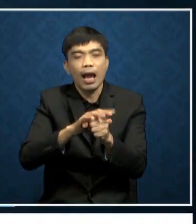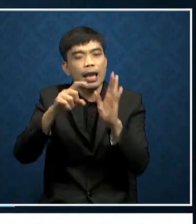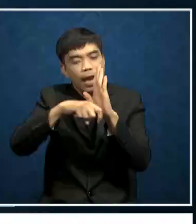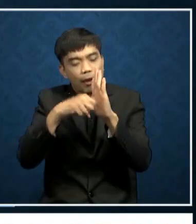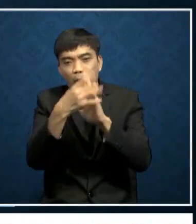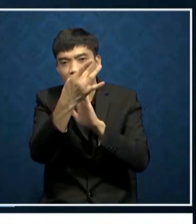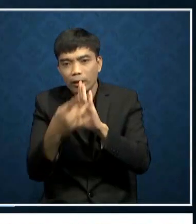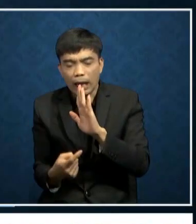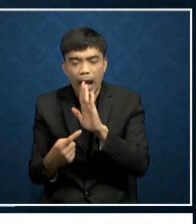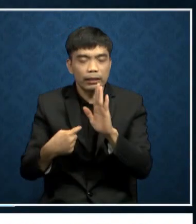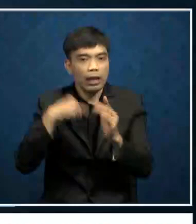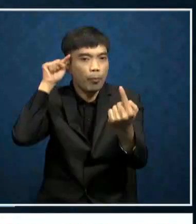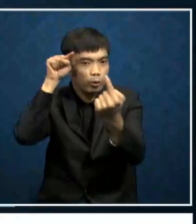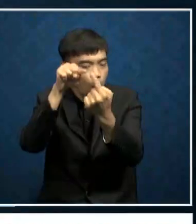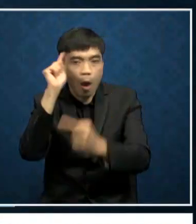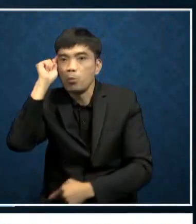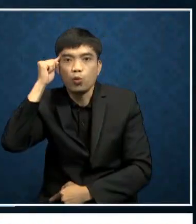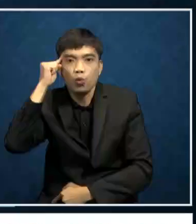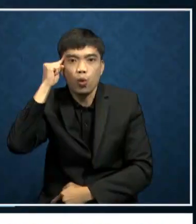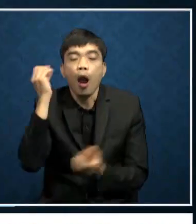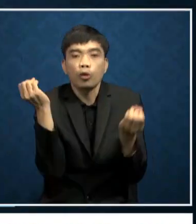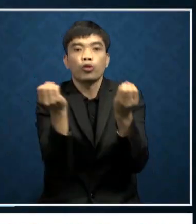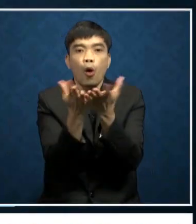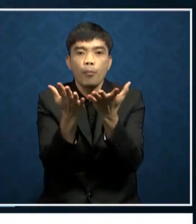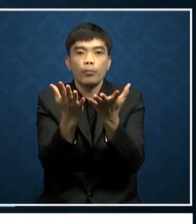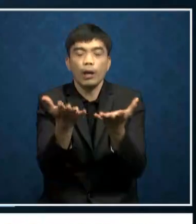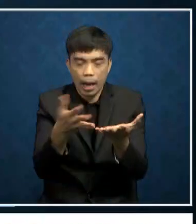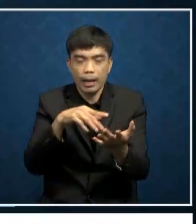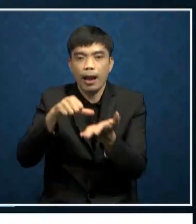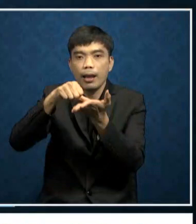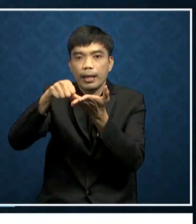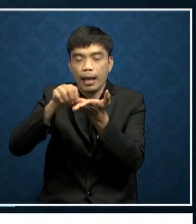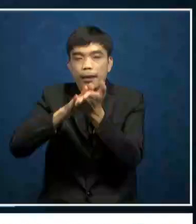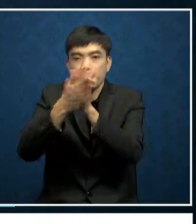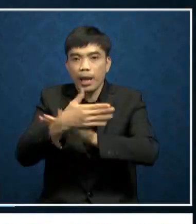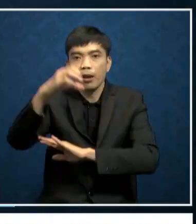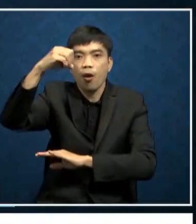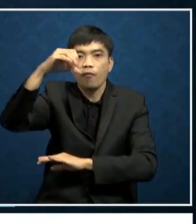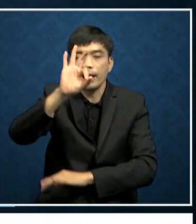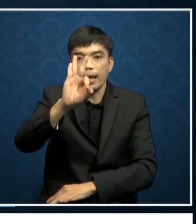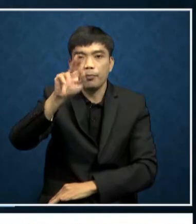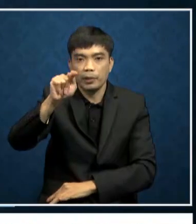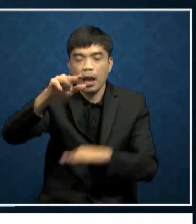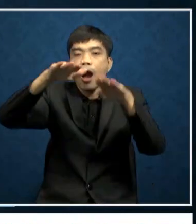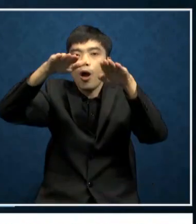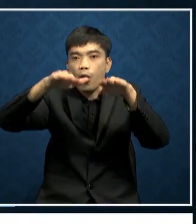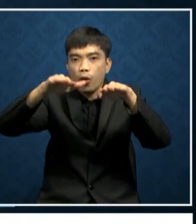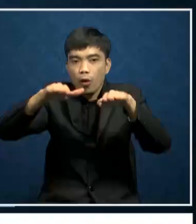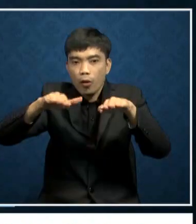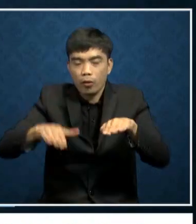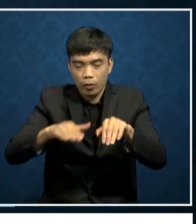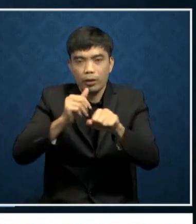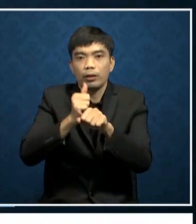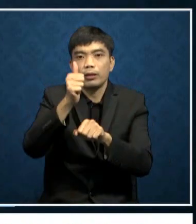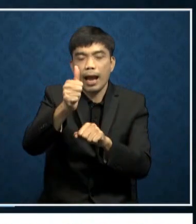เป็นเรื่องที่ไม่คาดคิดนะครับการคงสถานการคงอัตราค่าพลังงานให้สะท้อนต้นทุนอาจจำเป็นต้องมีการปรับปรุง